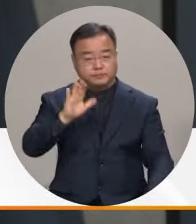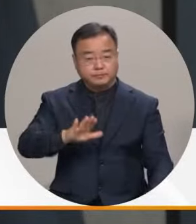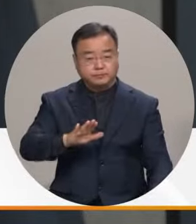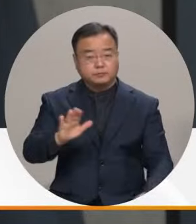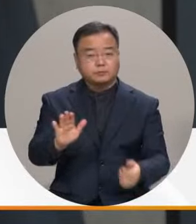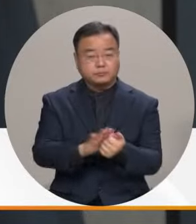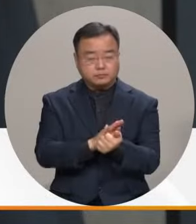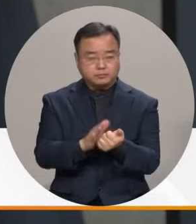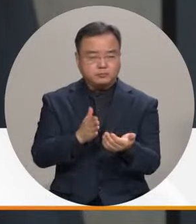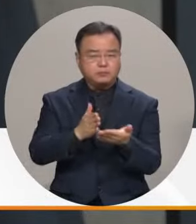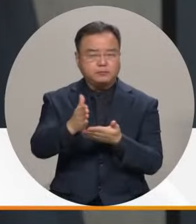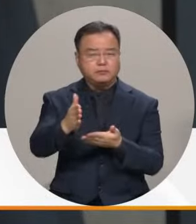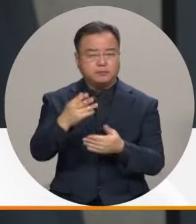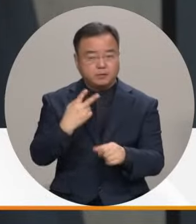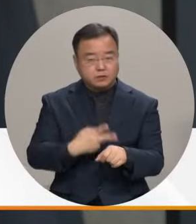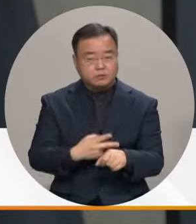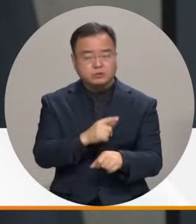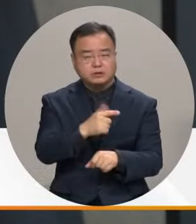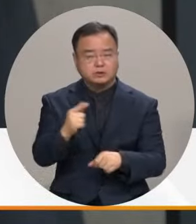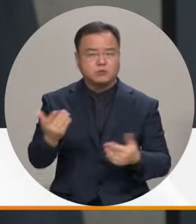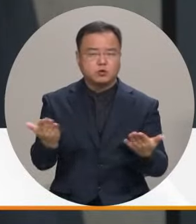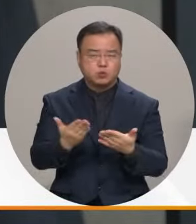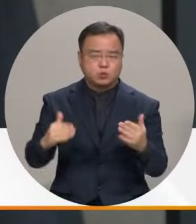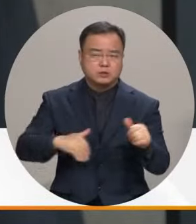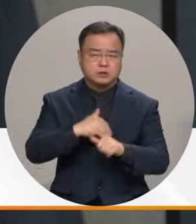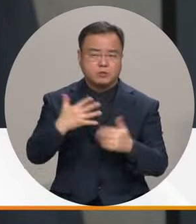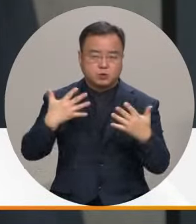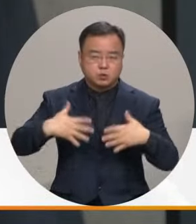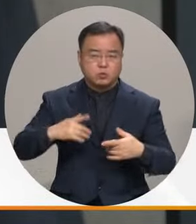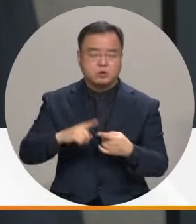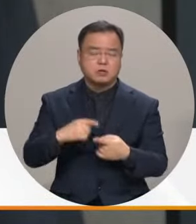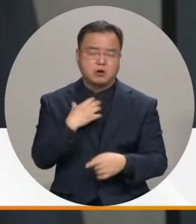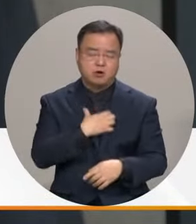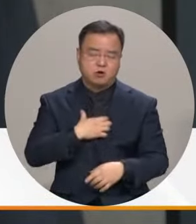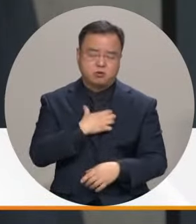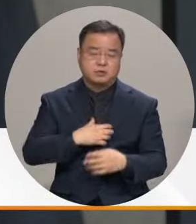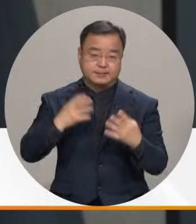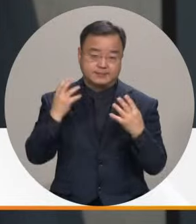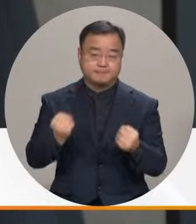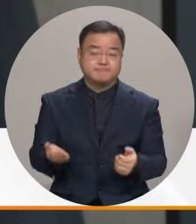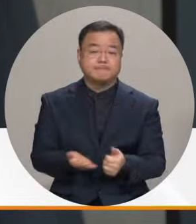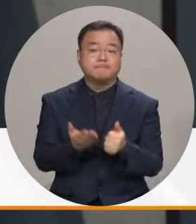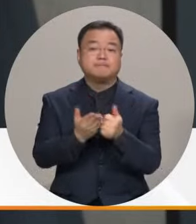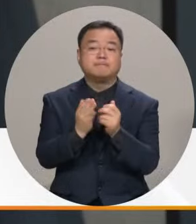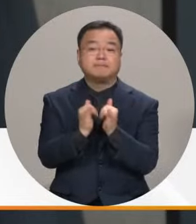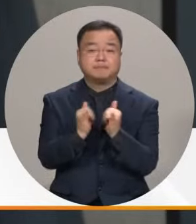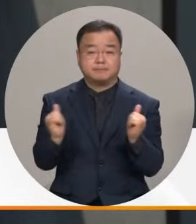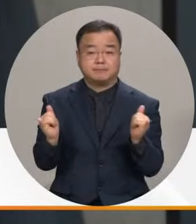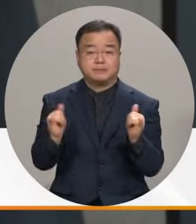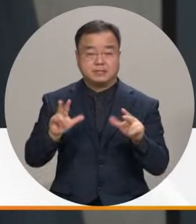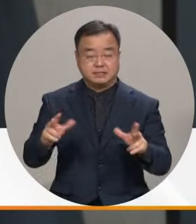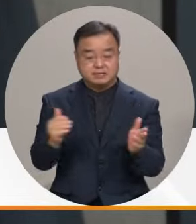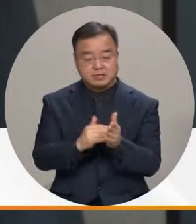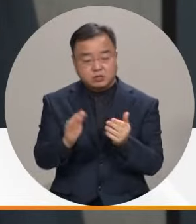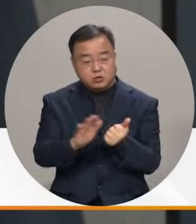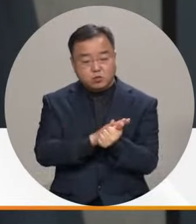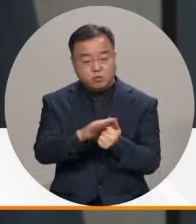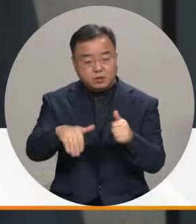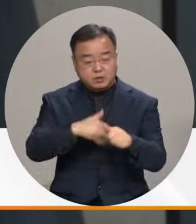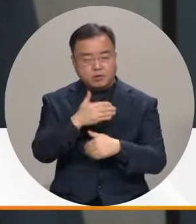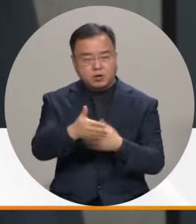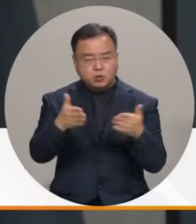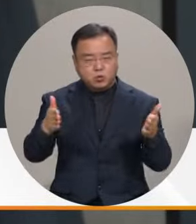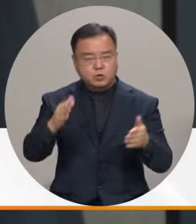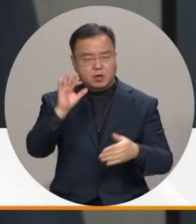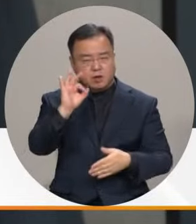교원 교사들이 노동 조건에 대해서 걱정을 많이 하더라고요 양육자들 역시 그간의 돌봄 교시를 보니 이 어